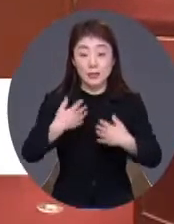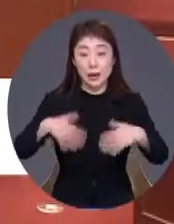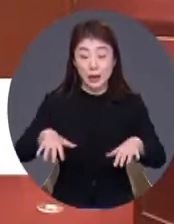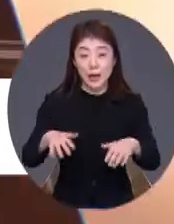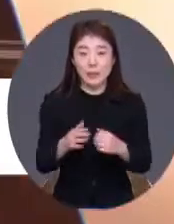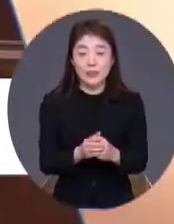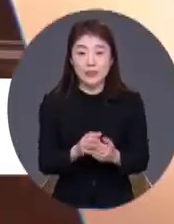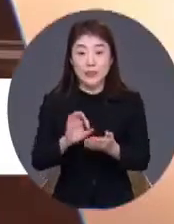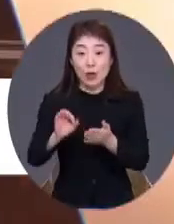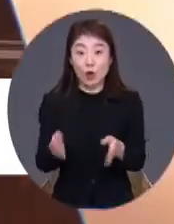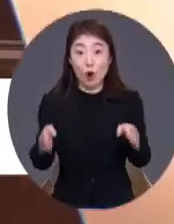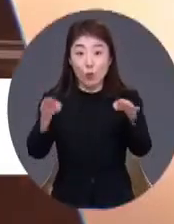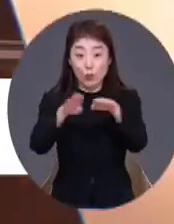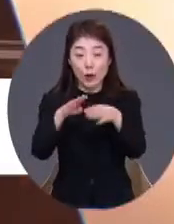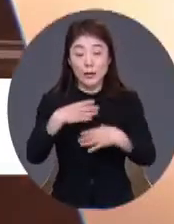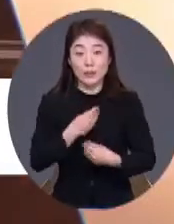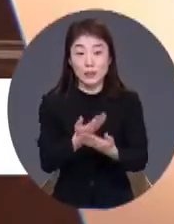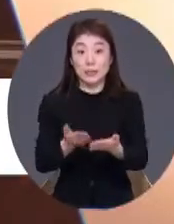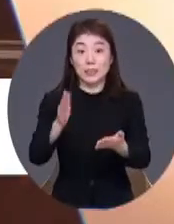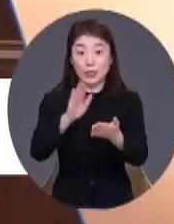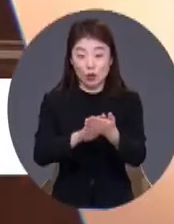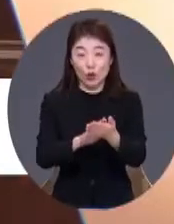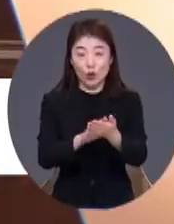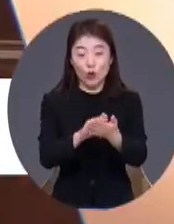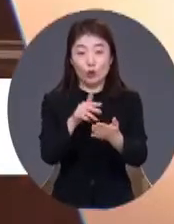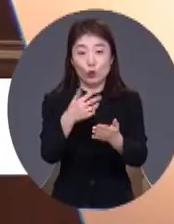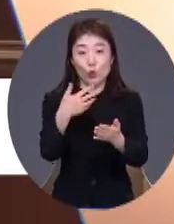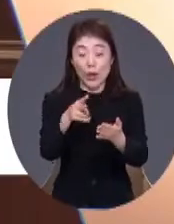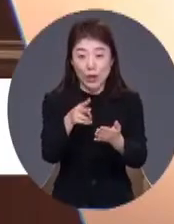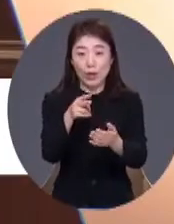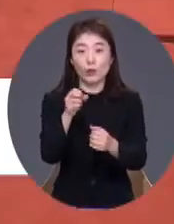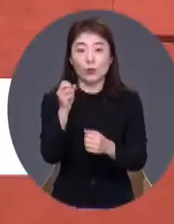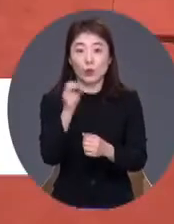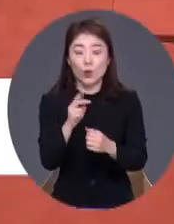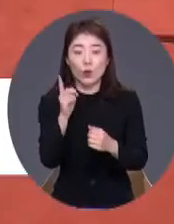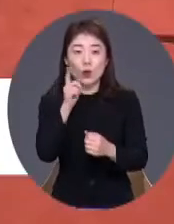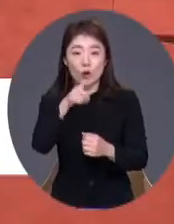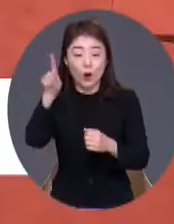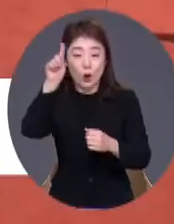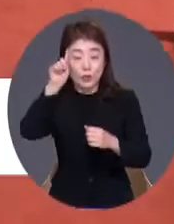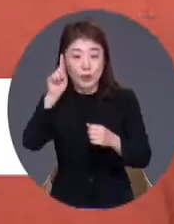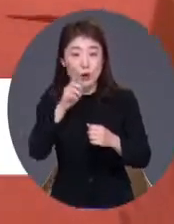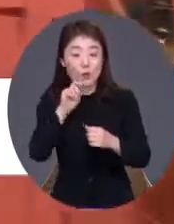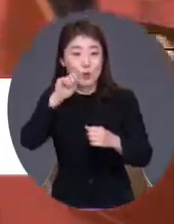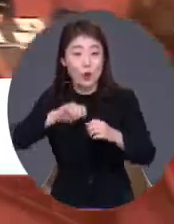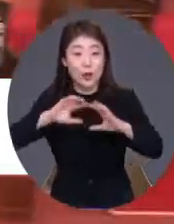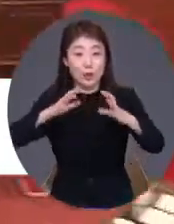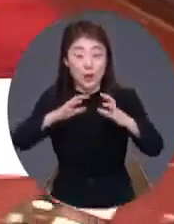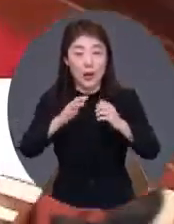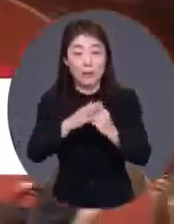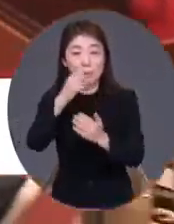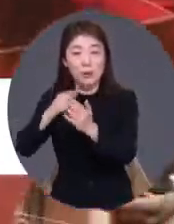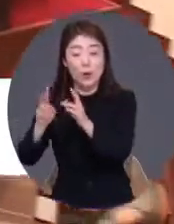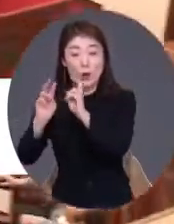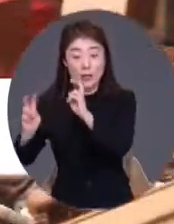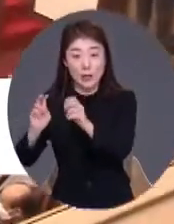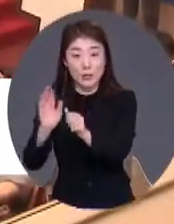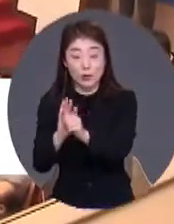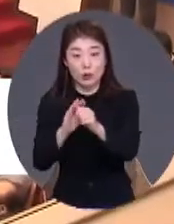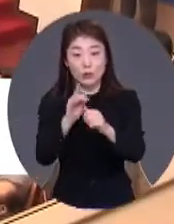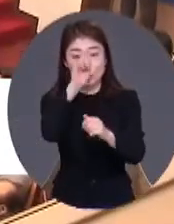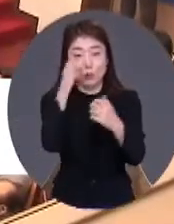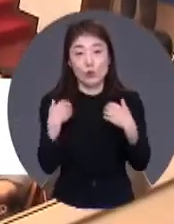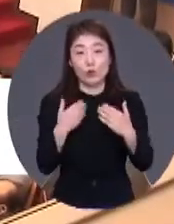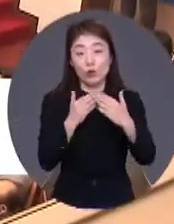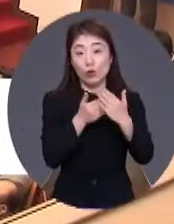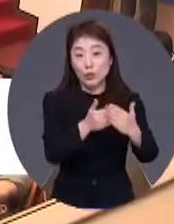안전취약계층 이용 건물의 안전시설 개선 지원 조례안과 러시아 우크라이나 사태 피해 기업 지원 촉구 대정부 건의안,